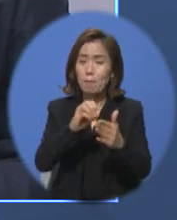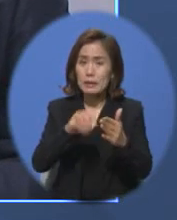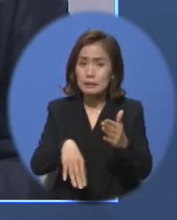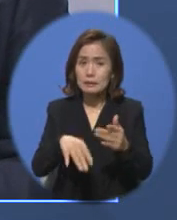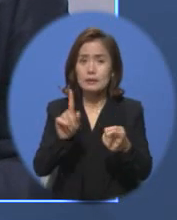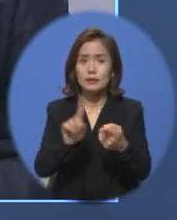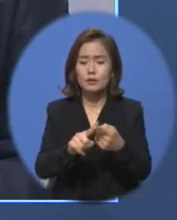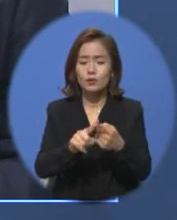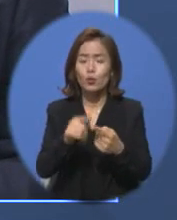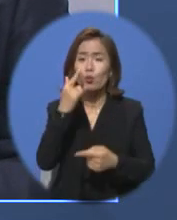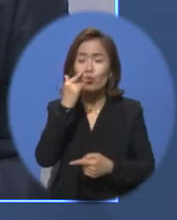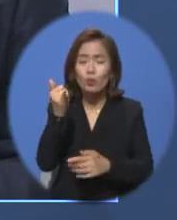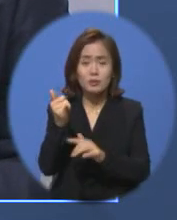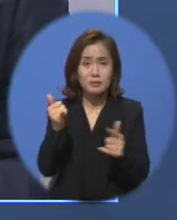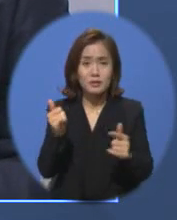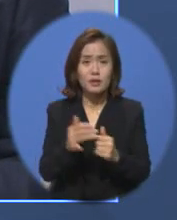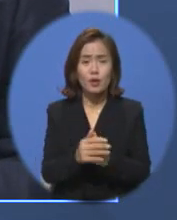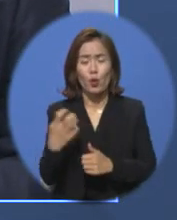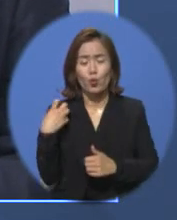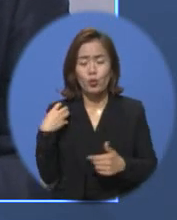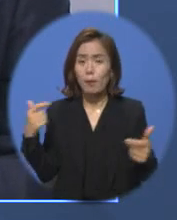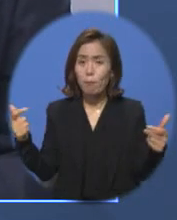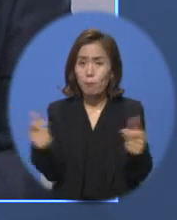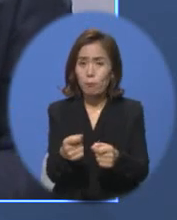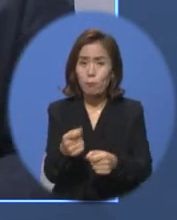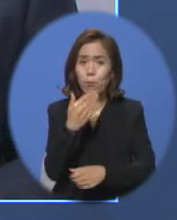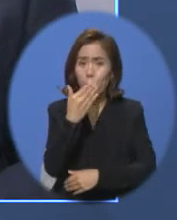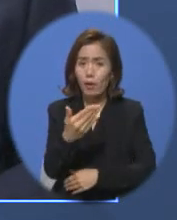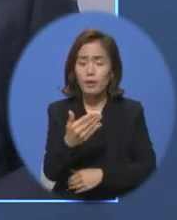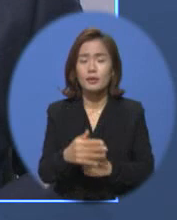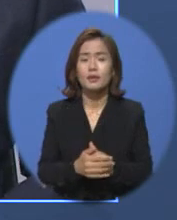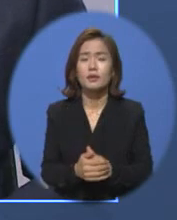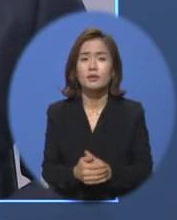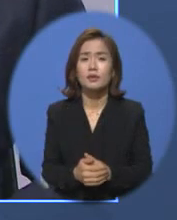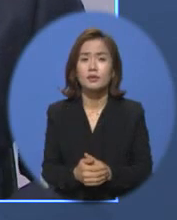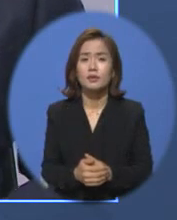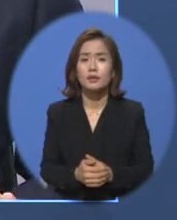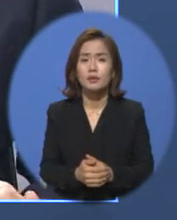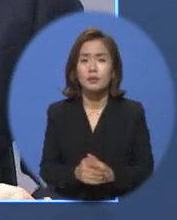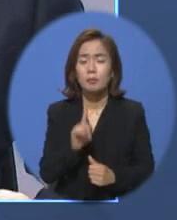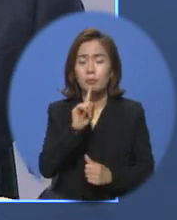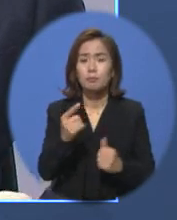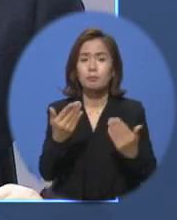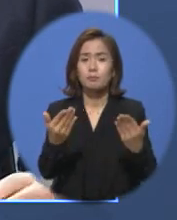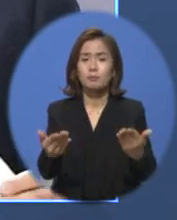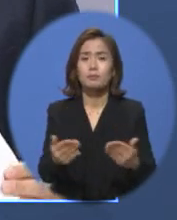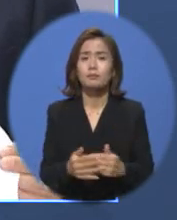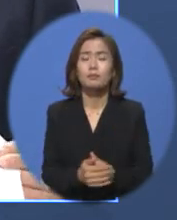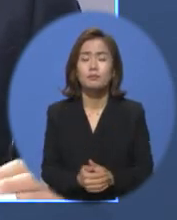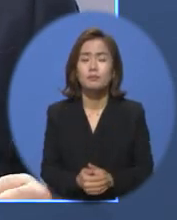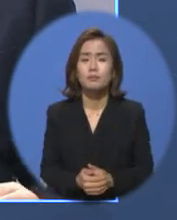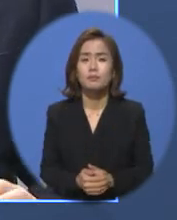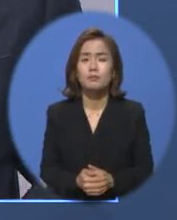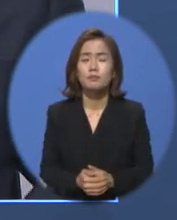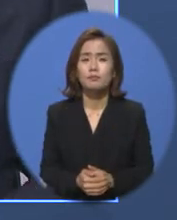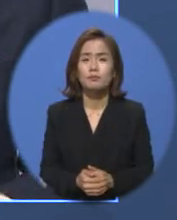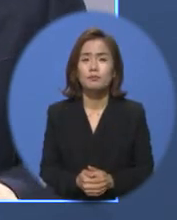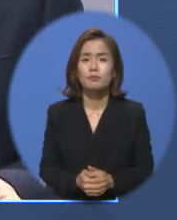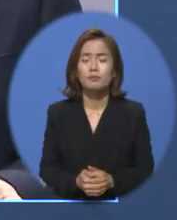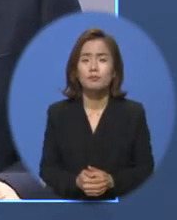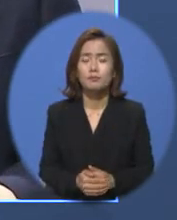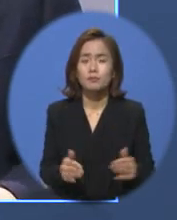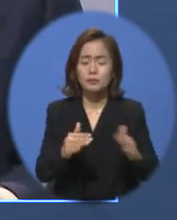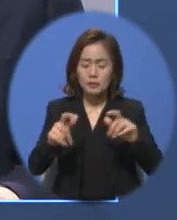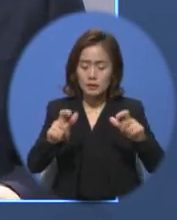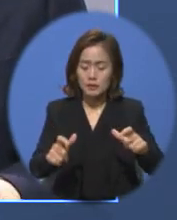이러한수수료를최소화하거나면제하는것이 학부모님들의부담을줄이는가장좋은방법이라고생각합니다. 게다가저